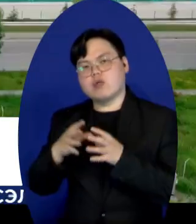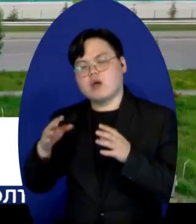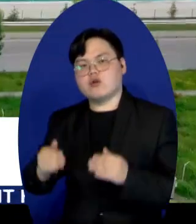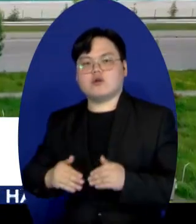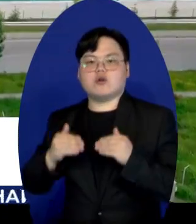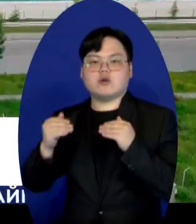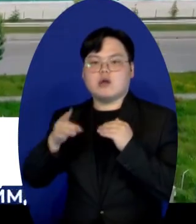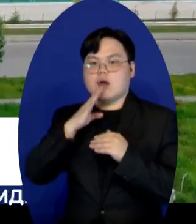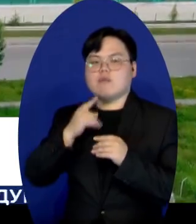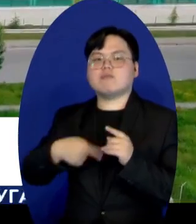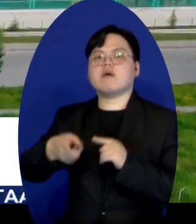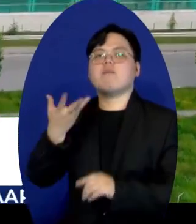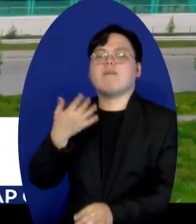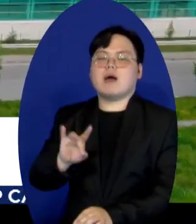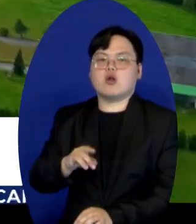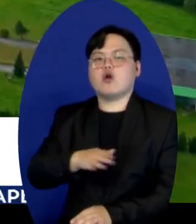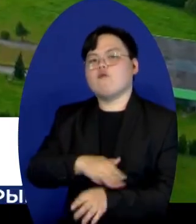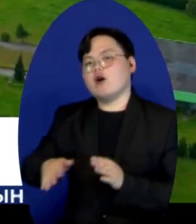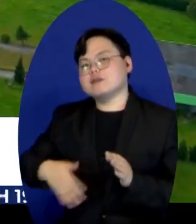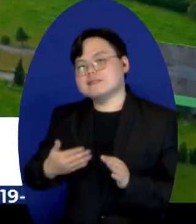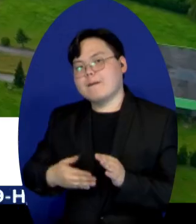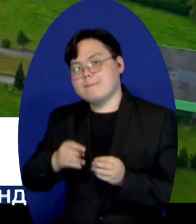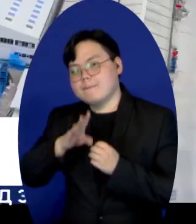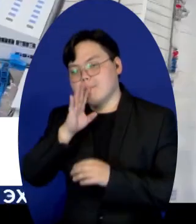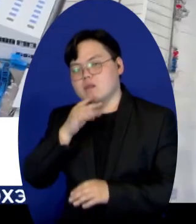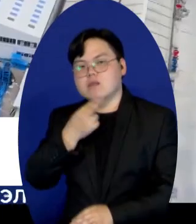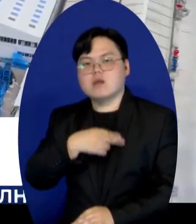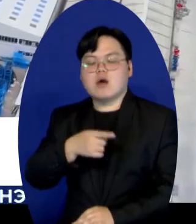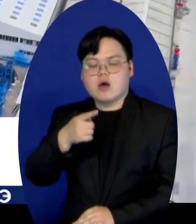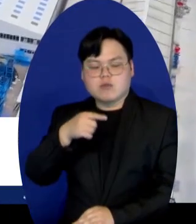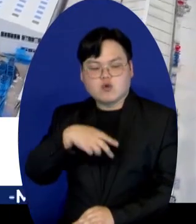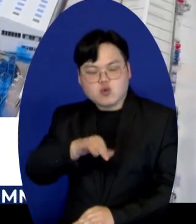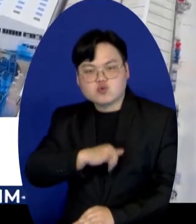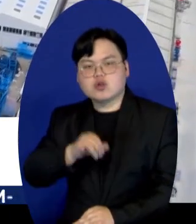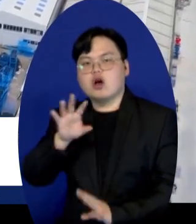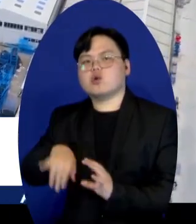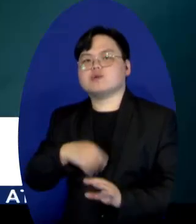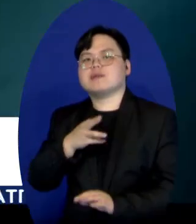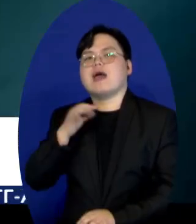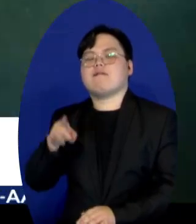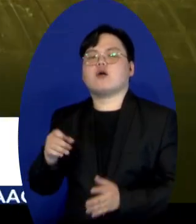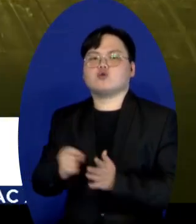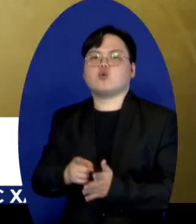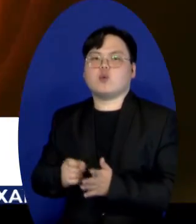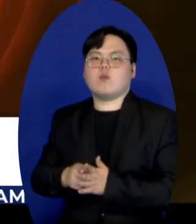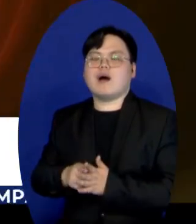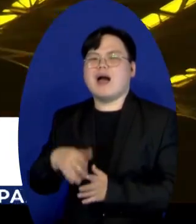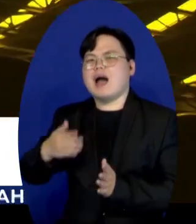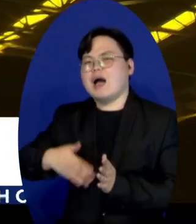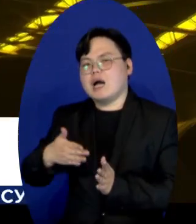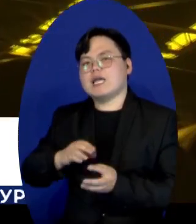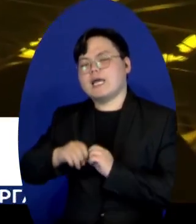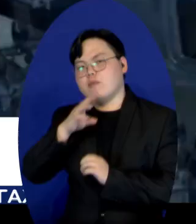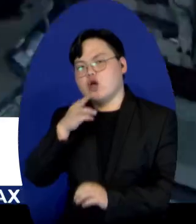хөгжил цэцэглэлтээр тэргүүлдэг. Төмөр замын бүтээн байгуулалт нь дотоодын болон олон улсын тээвэрт чухал үүрэг гүйцэтгэдэг байна. Мөн галт тэрэг